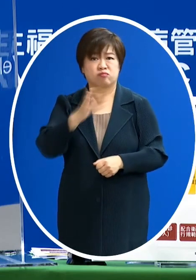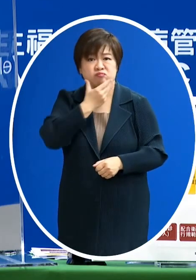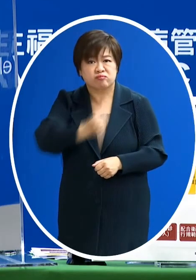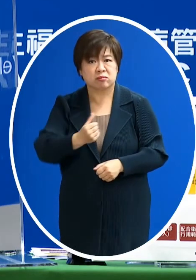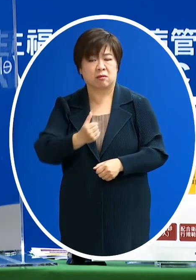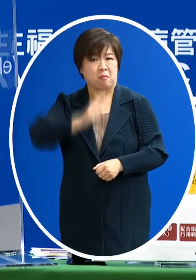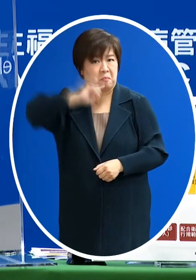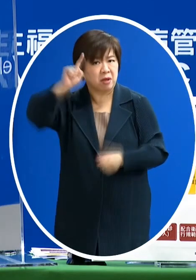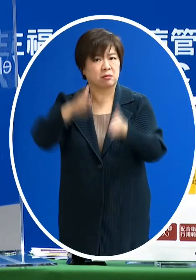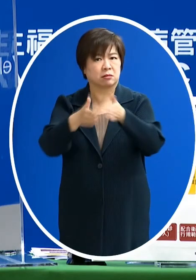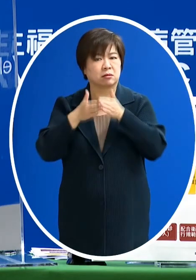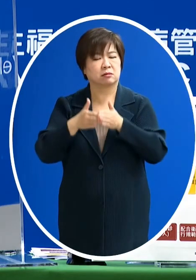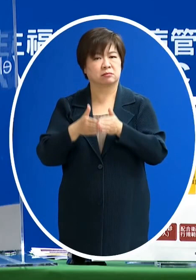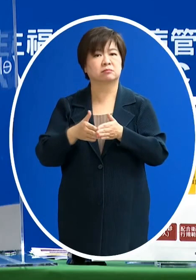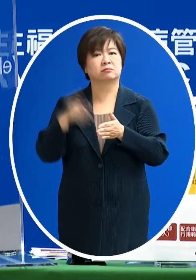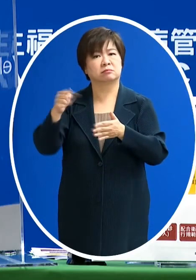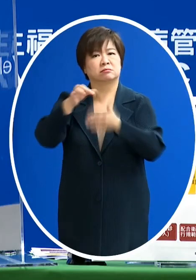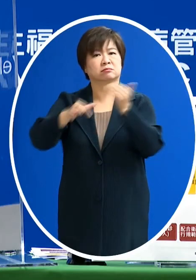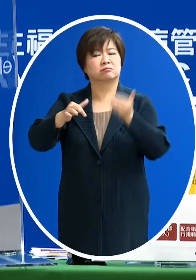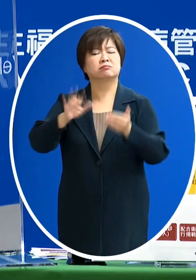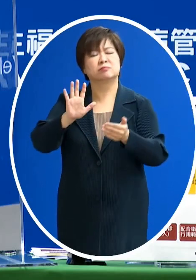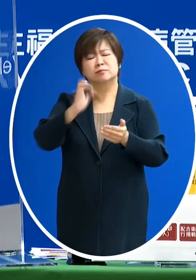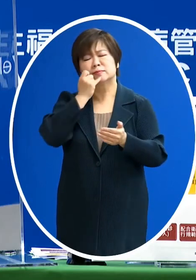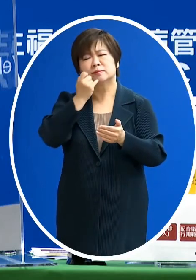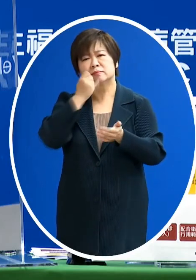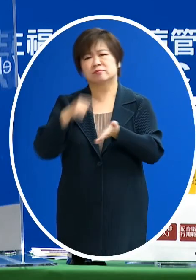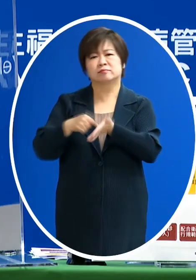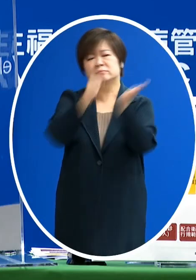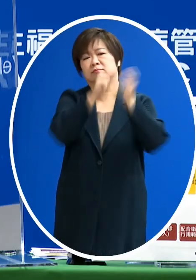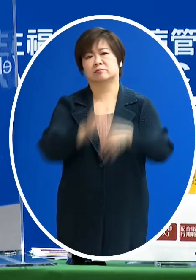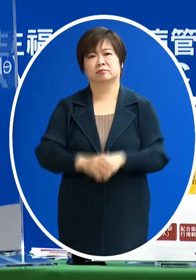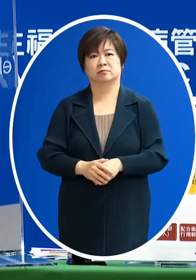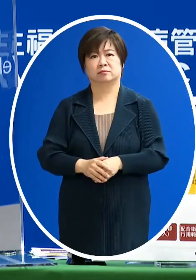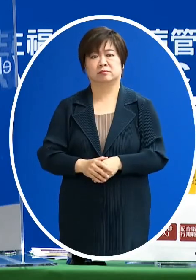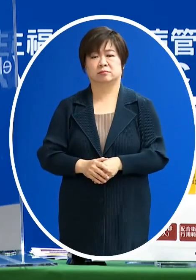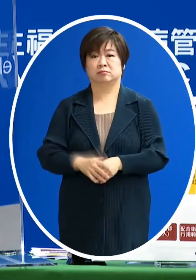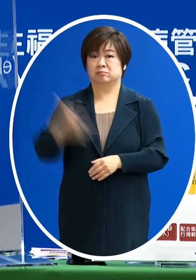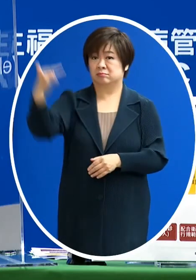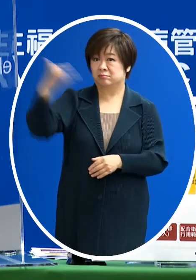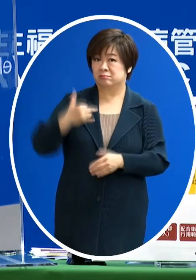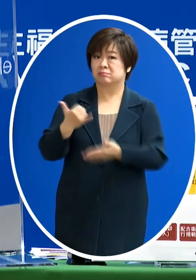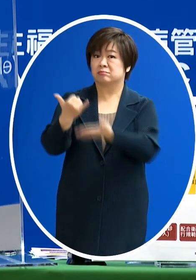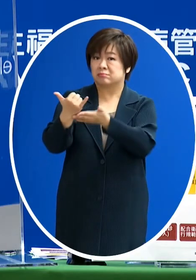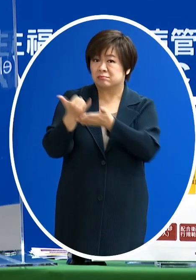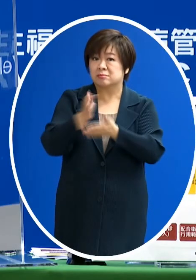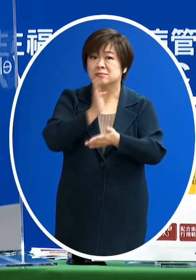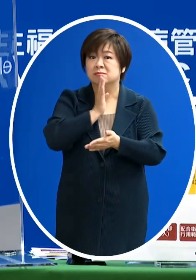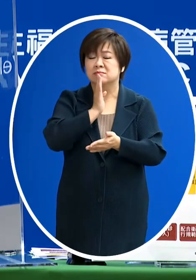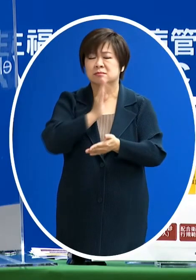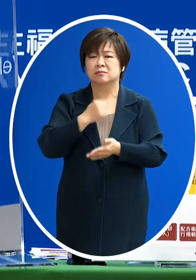怎么样，这都有它的一个管道。那我们再来讲，来者是客，我们要让他